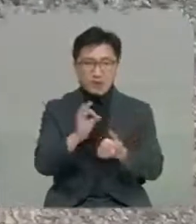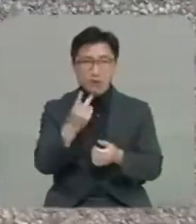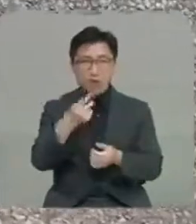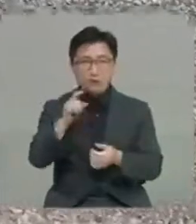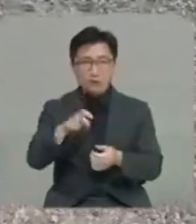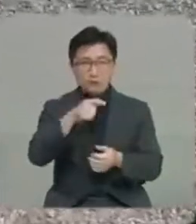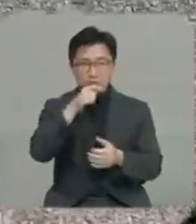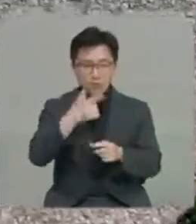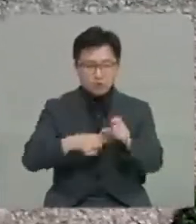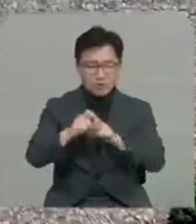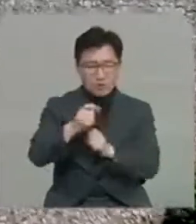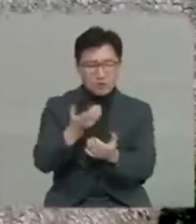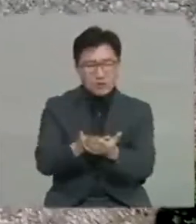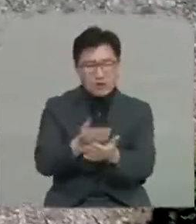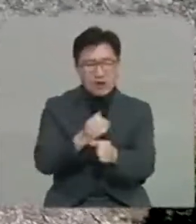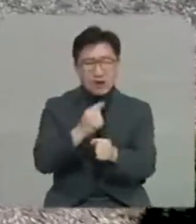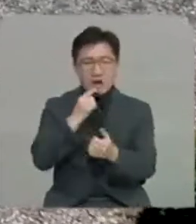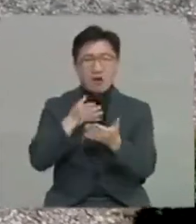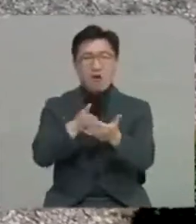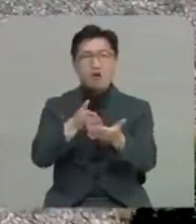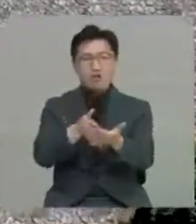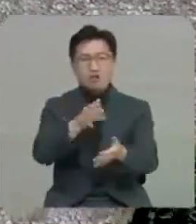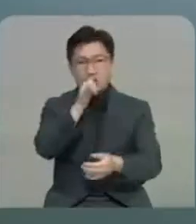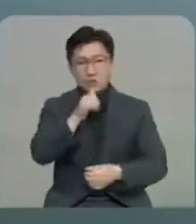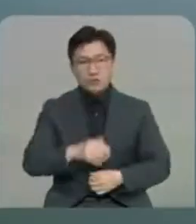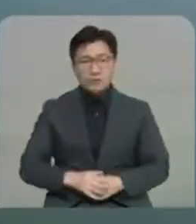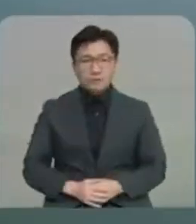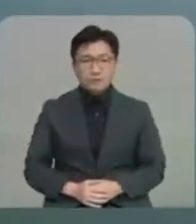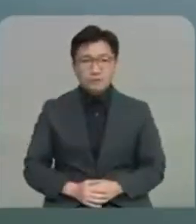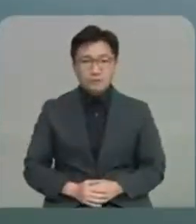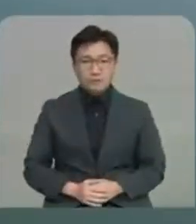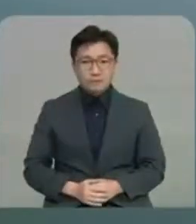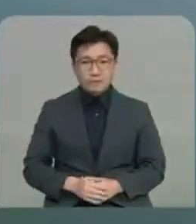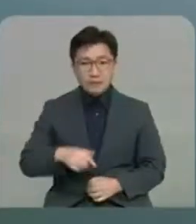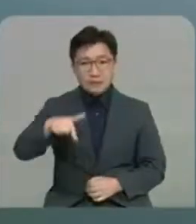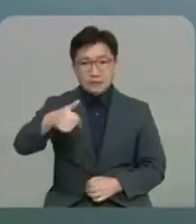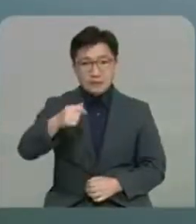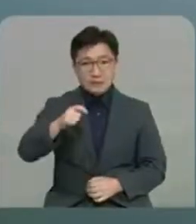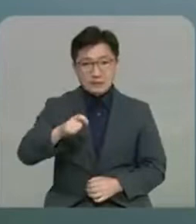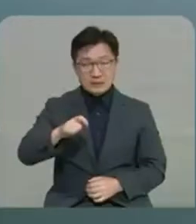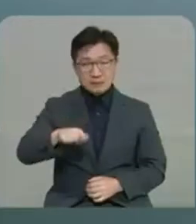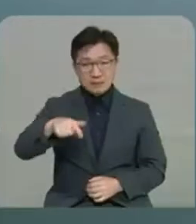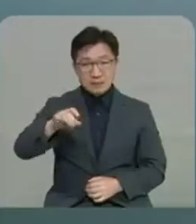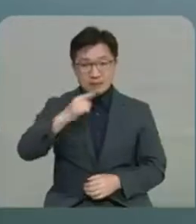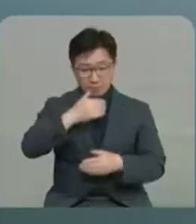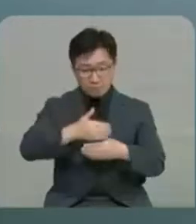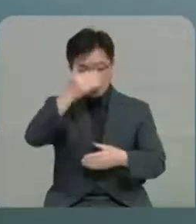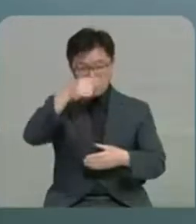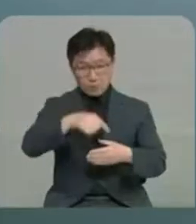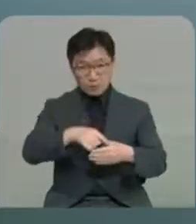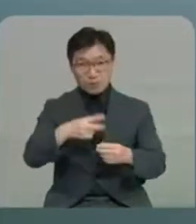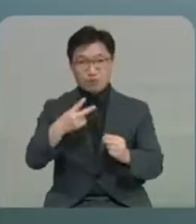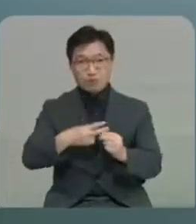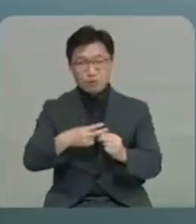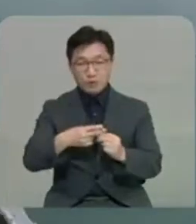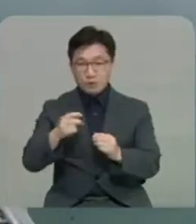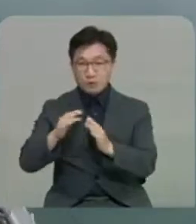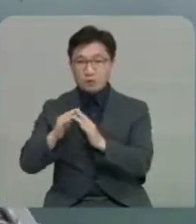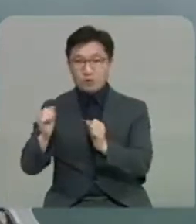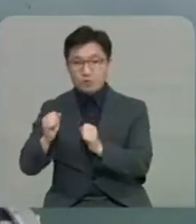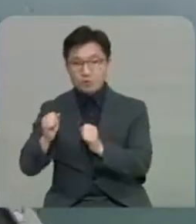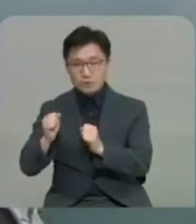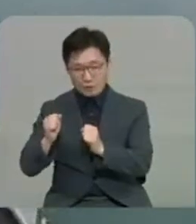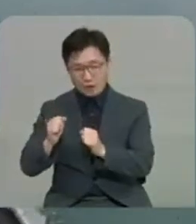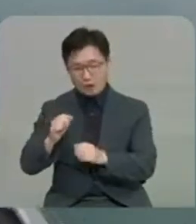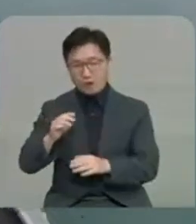해달라고 정부위원회에 건의하기도 했습니다 금강하고 또 개방을 요구하는 충남에 이어 충북과의